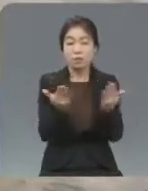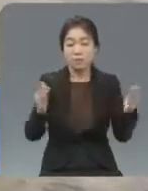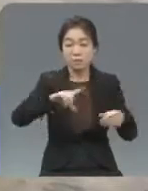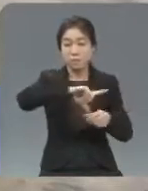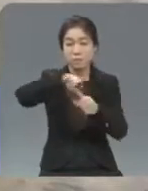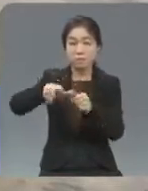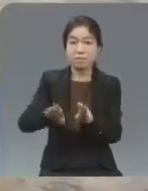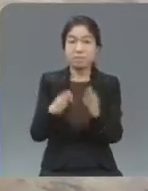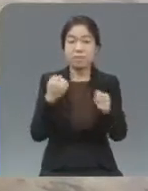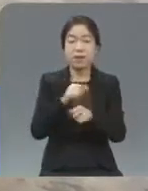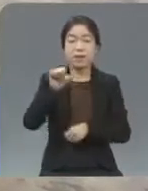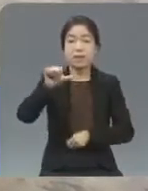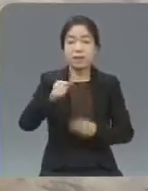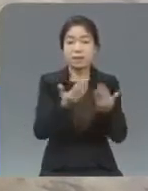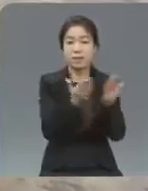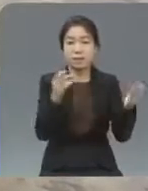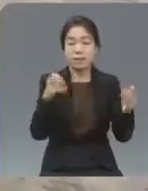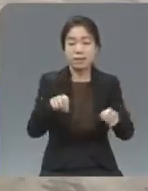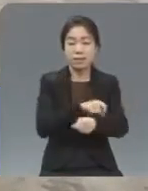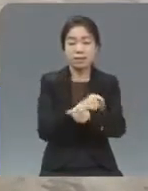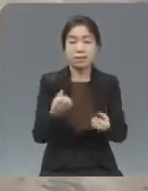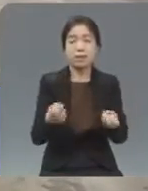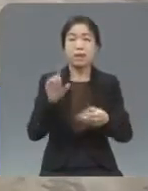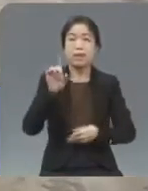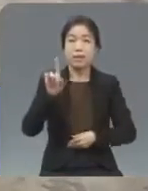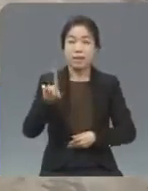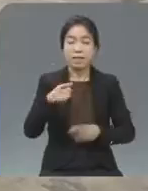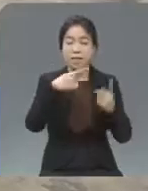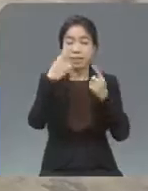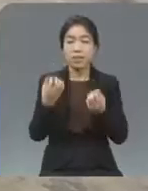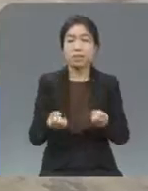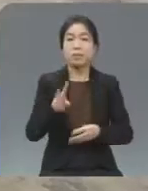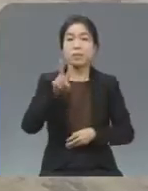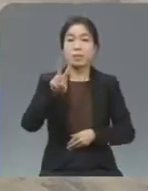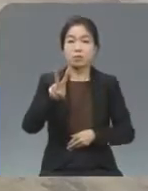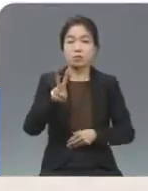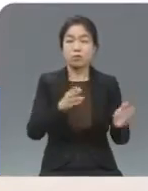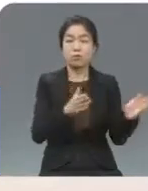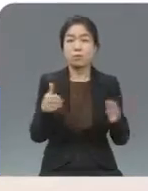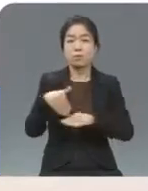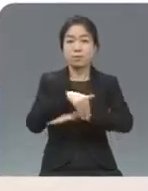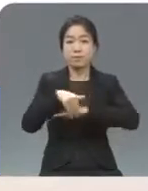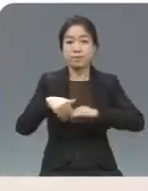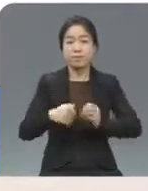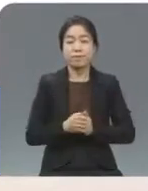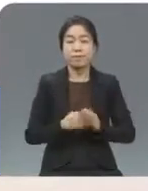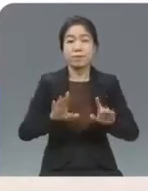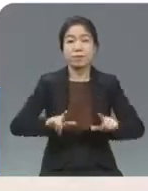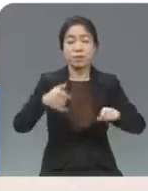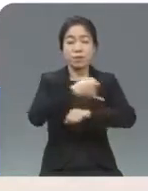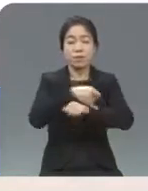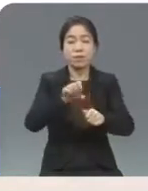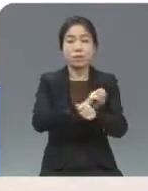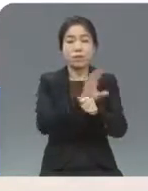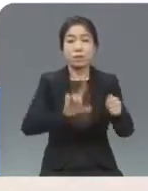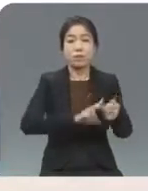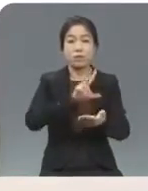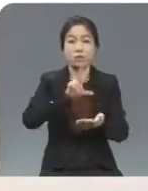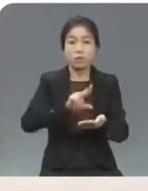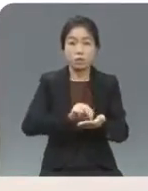개최되며 5개 전시와 특별전 1개, 기념전 2개 등으로 구성됩니다. 올해 디자인 비엔날레